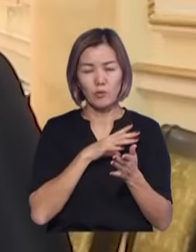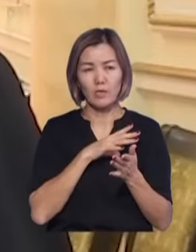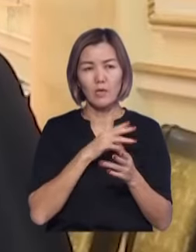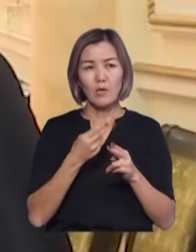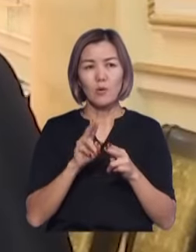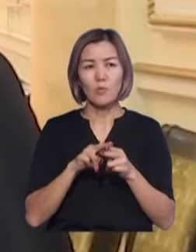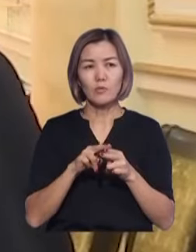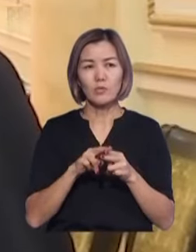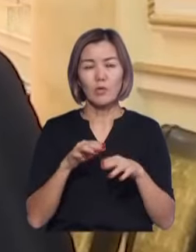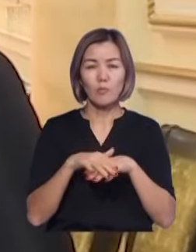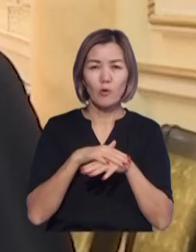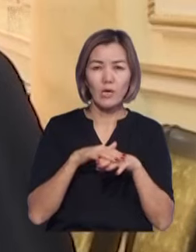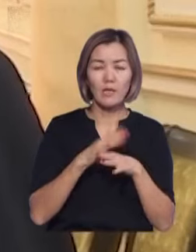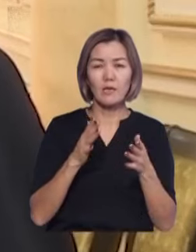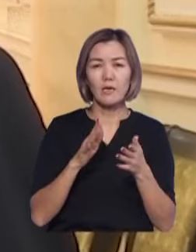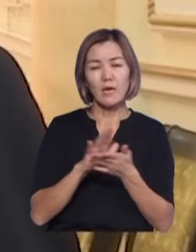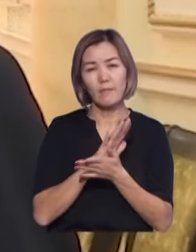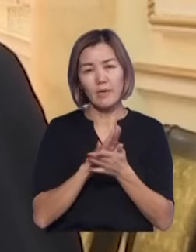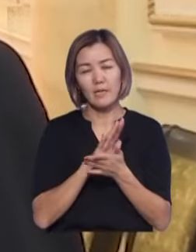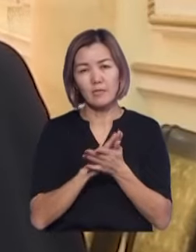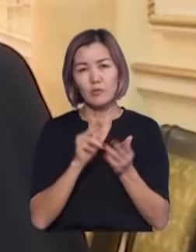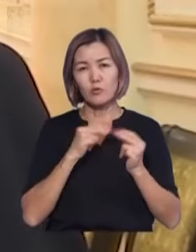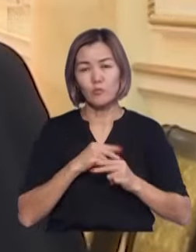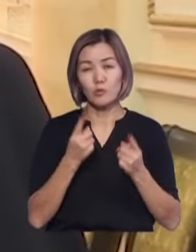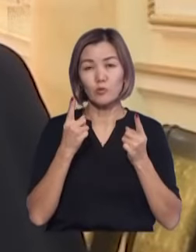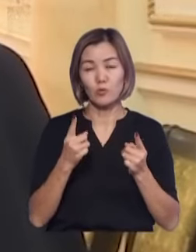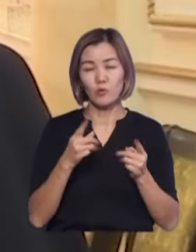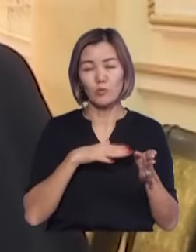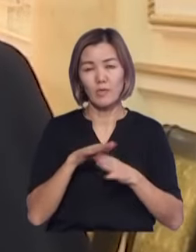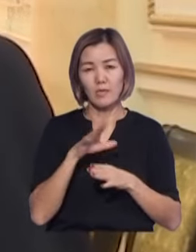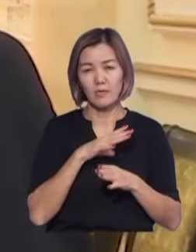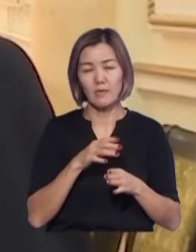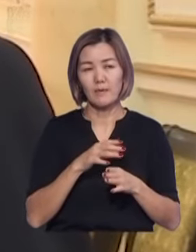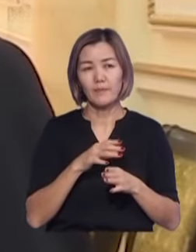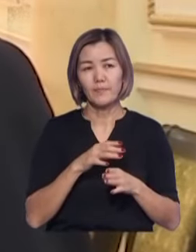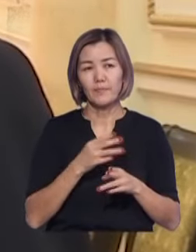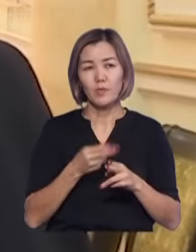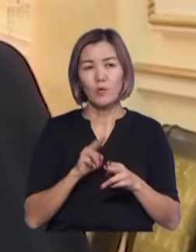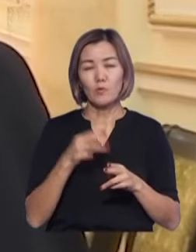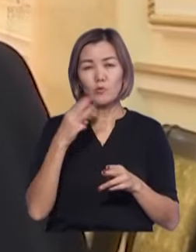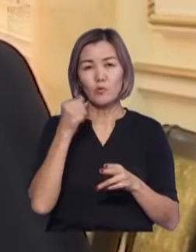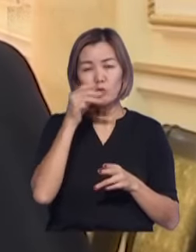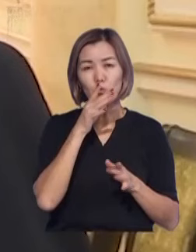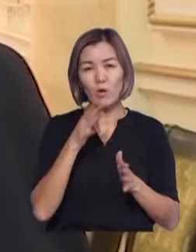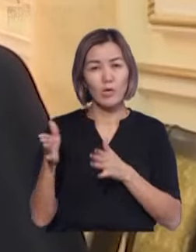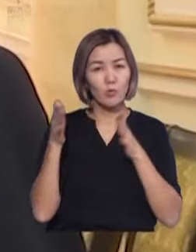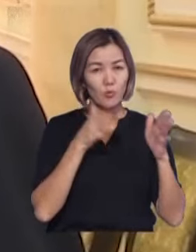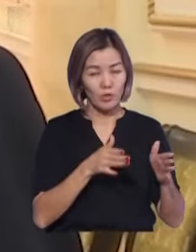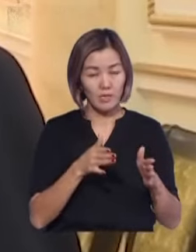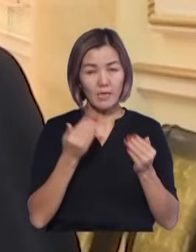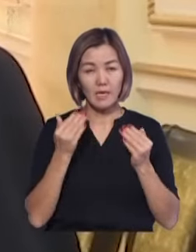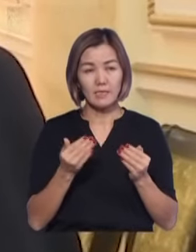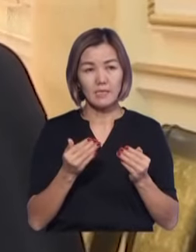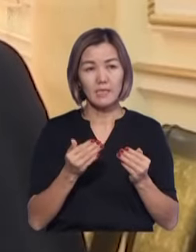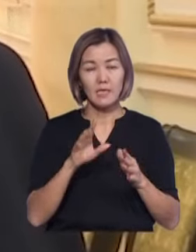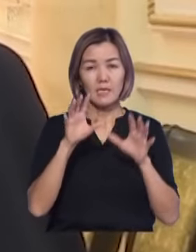Осы кезде бұқаралық ақпарат құралдарының атқарған жұмысы өте зор деп айтамыз. Мінекей сол 30 жылдан бері